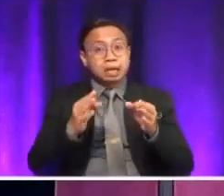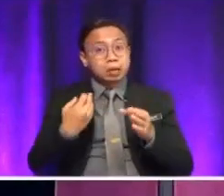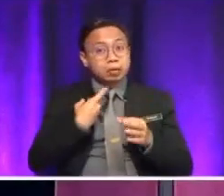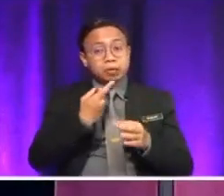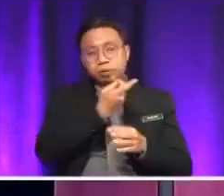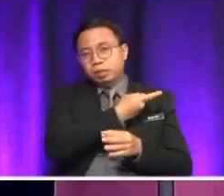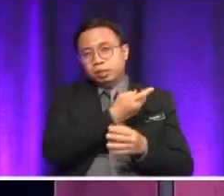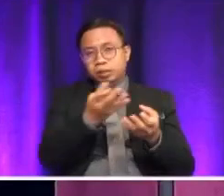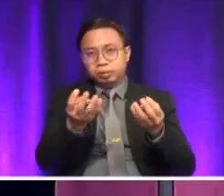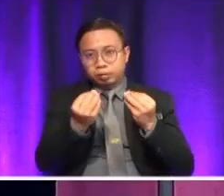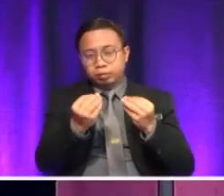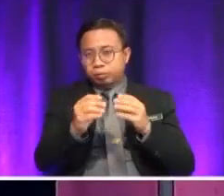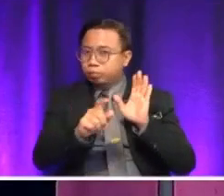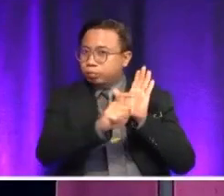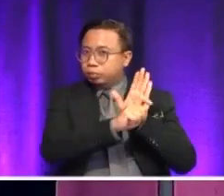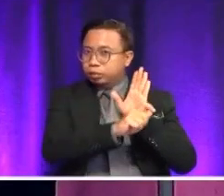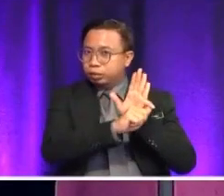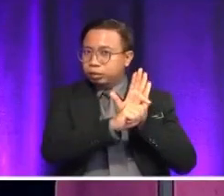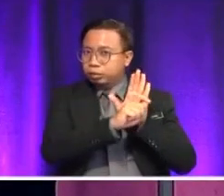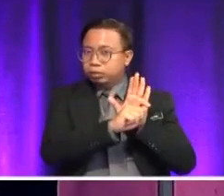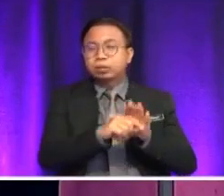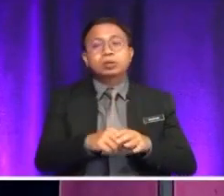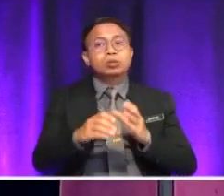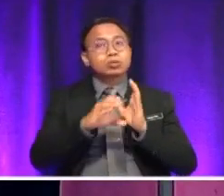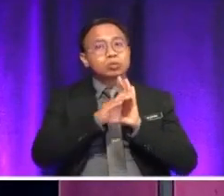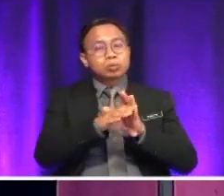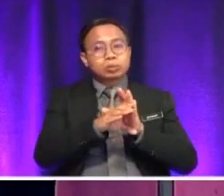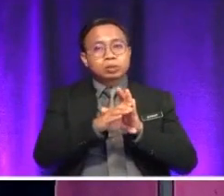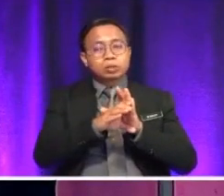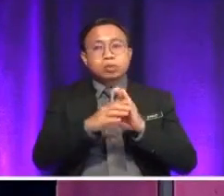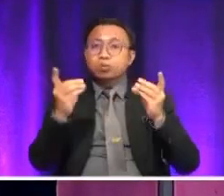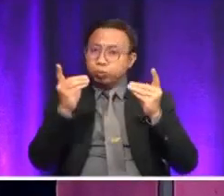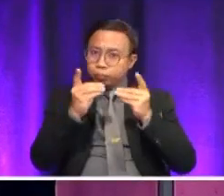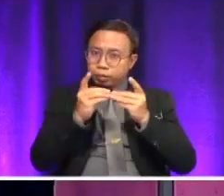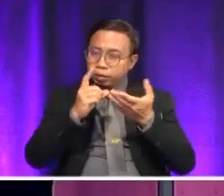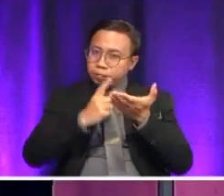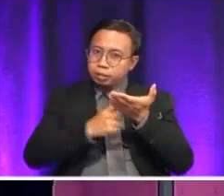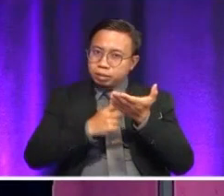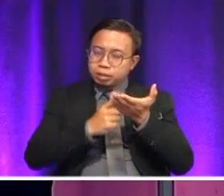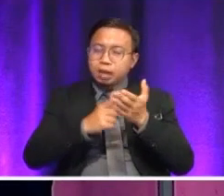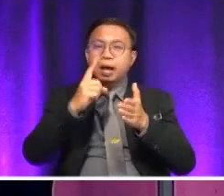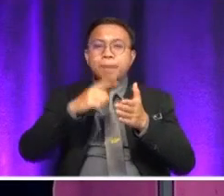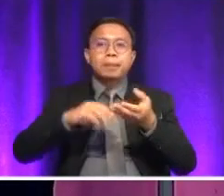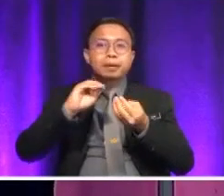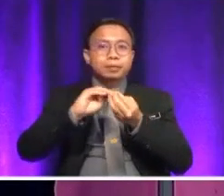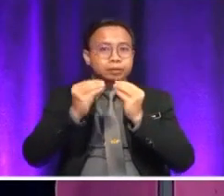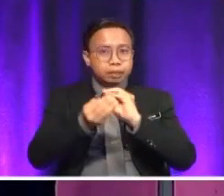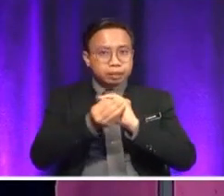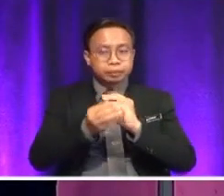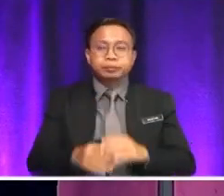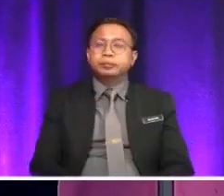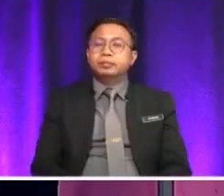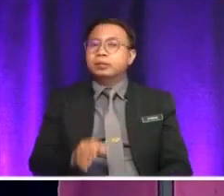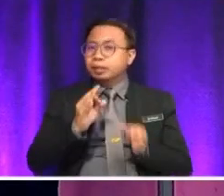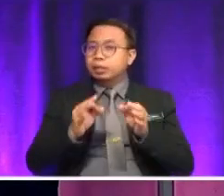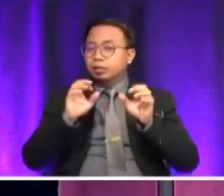ambil langkah orang kata positif, okey, cuba berjumpa dan juga berbincang semula. Apa masalah? Okey, dan juga